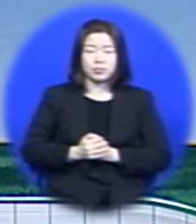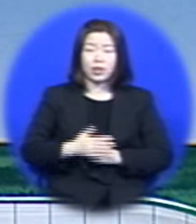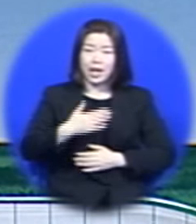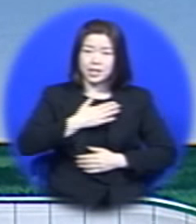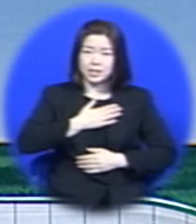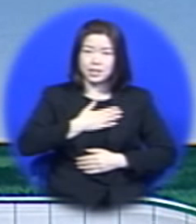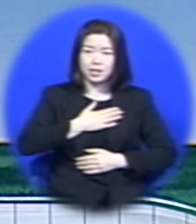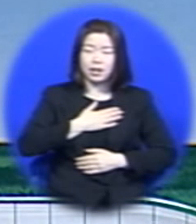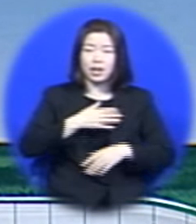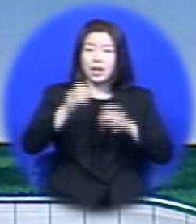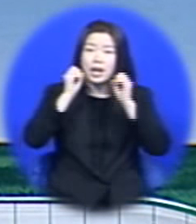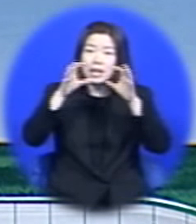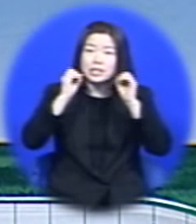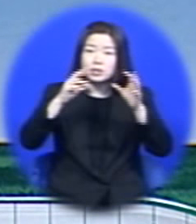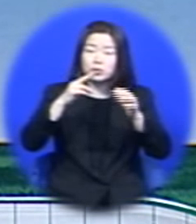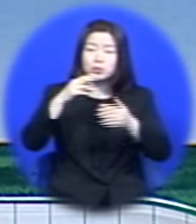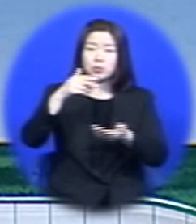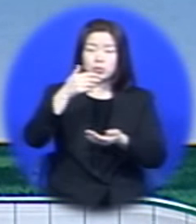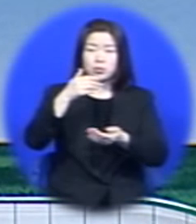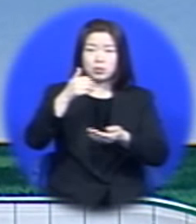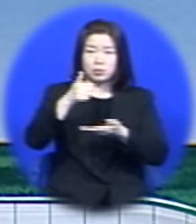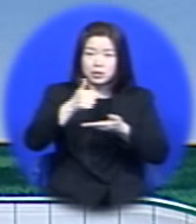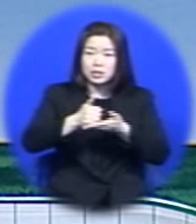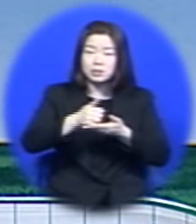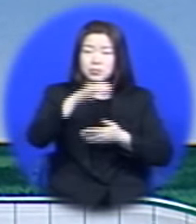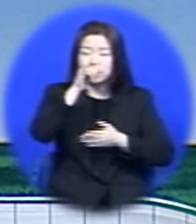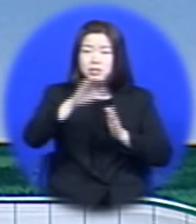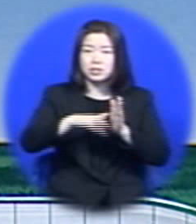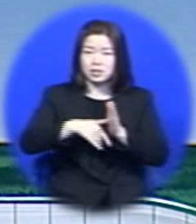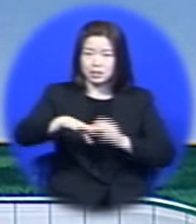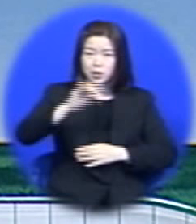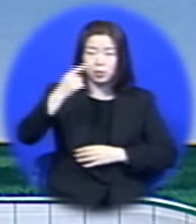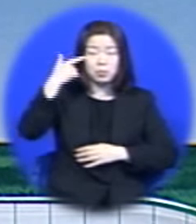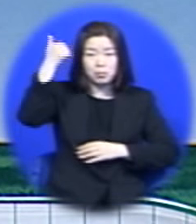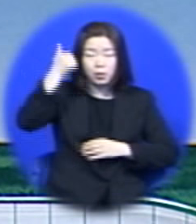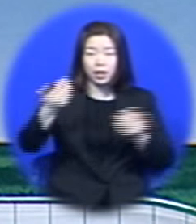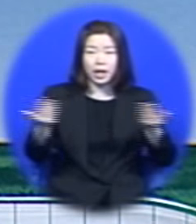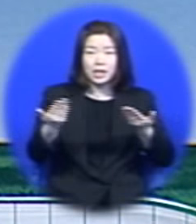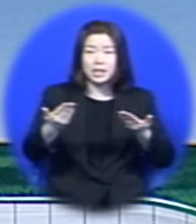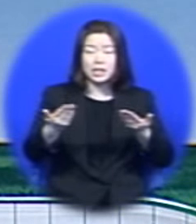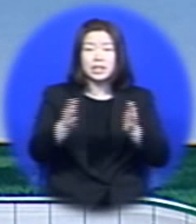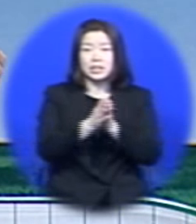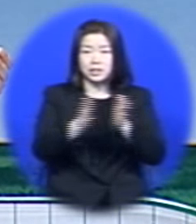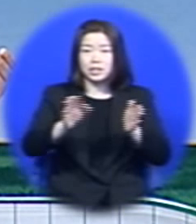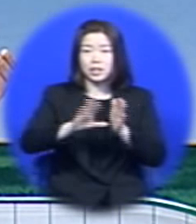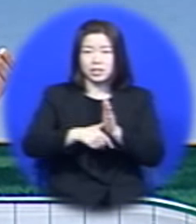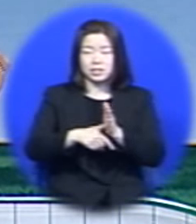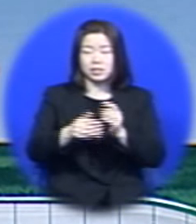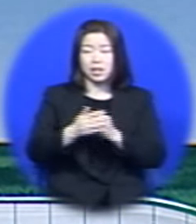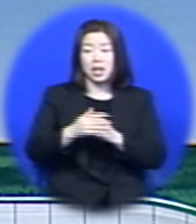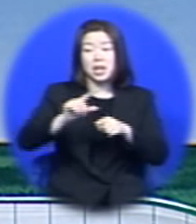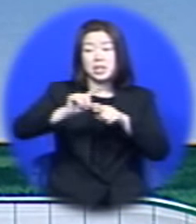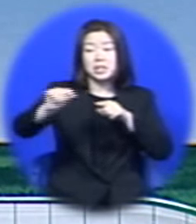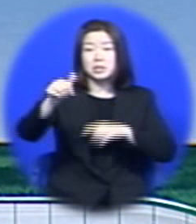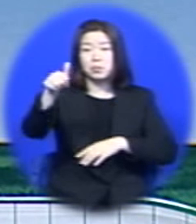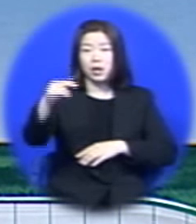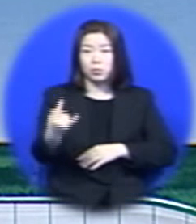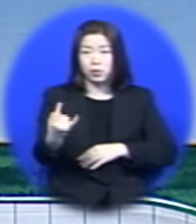제가 전도사로서 처음 목회를 시작했을 때 지방회에 참석을